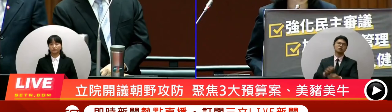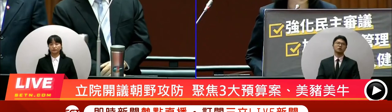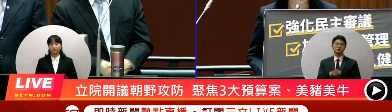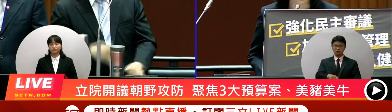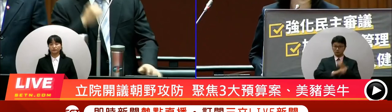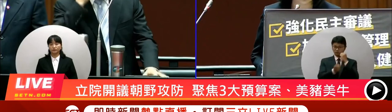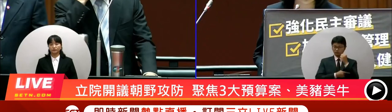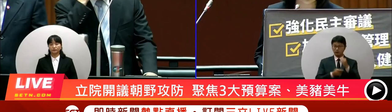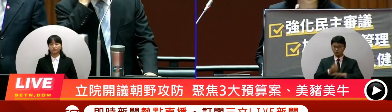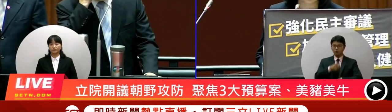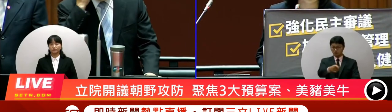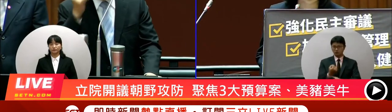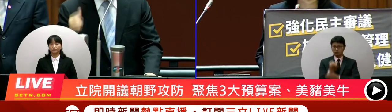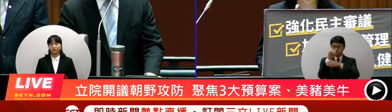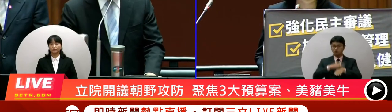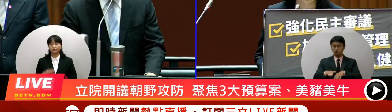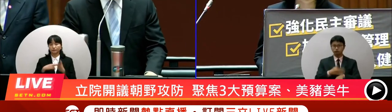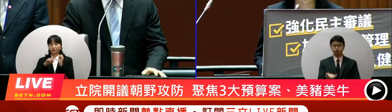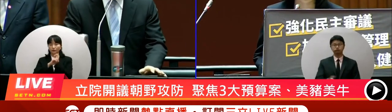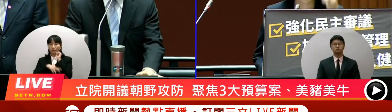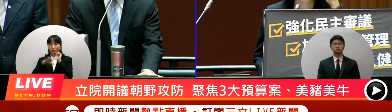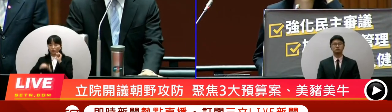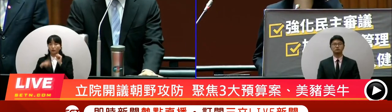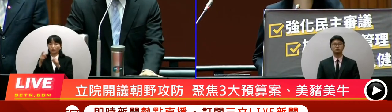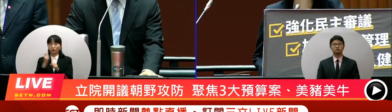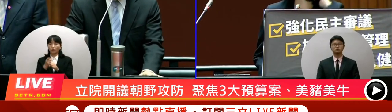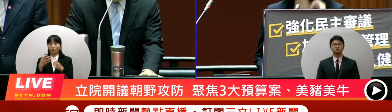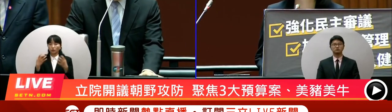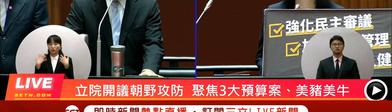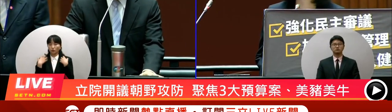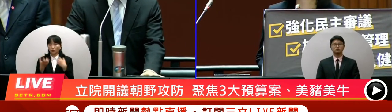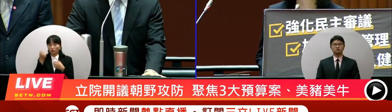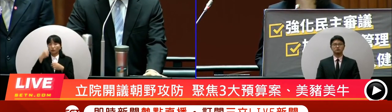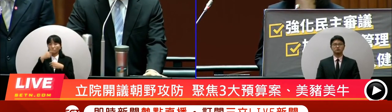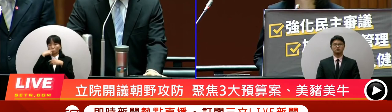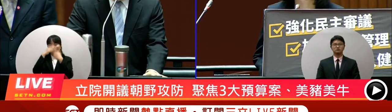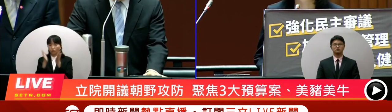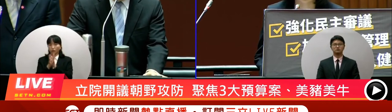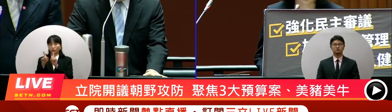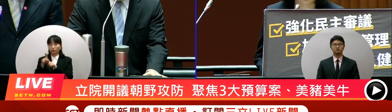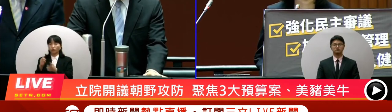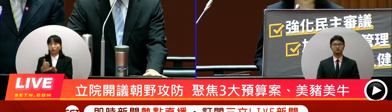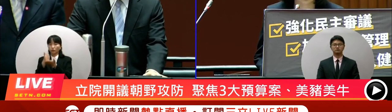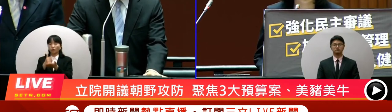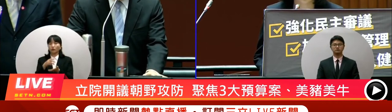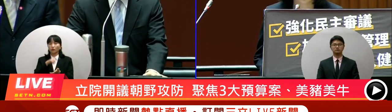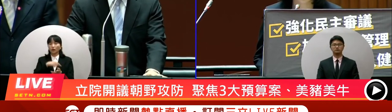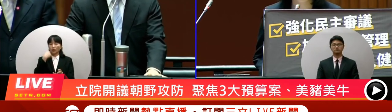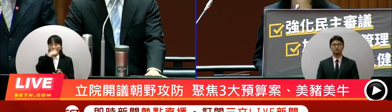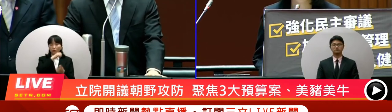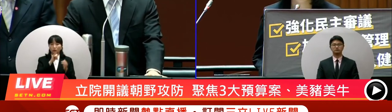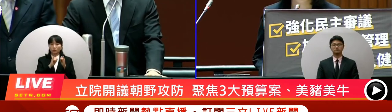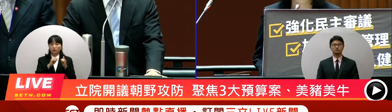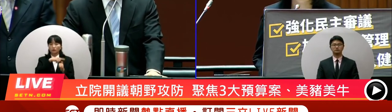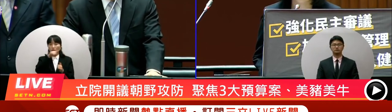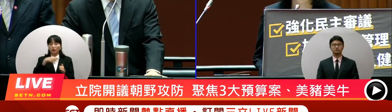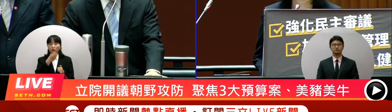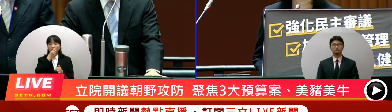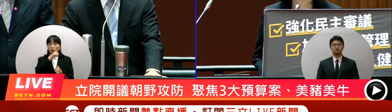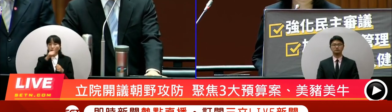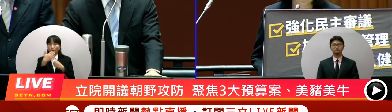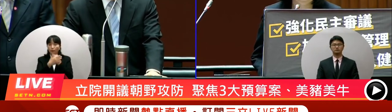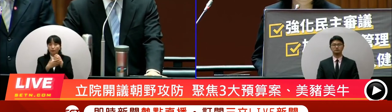过？ 贵院的职权行使我们都是尊重，那对于国人食安的把关我们